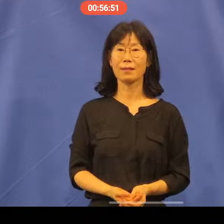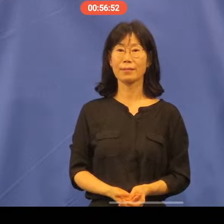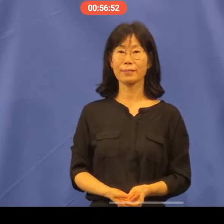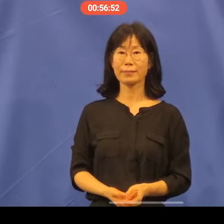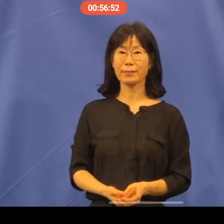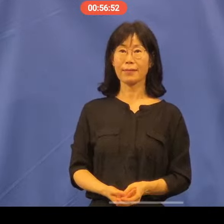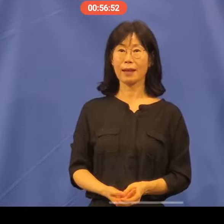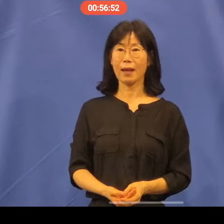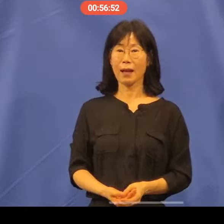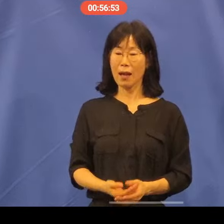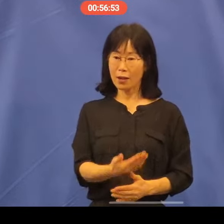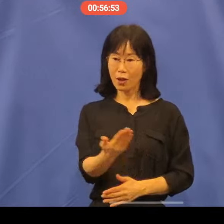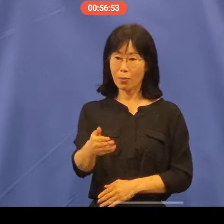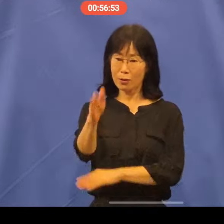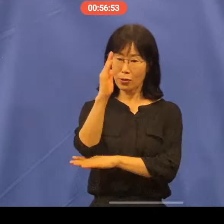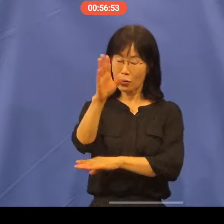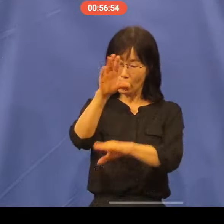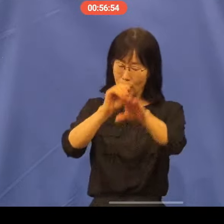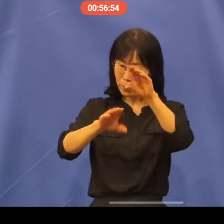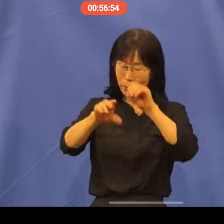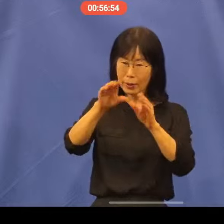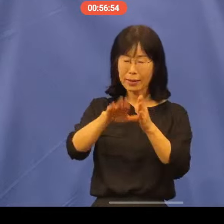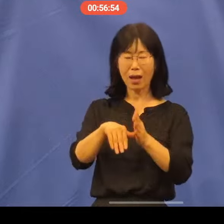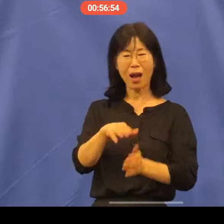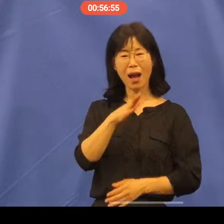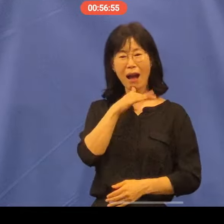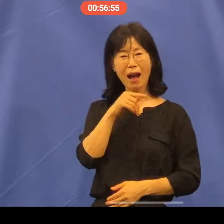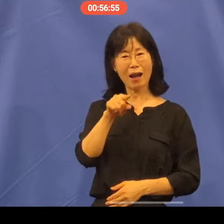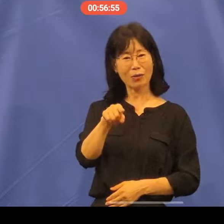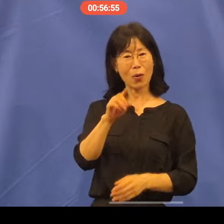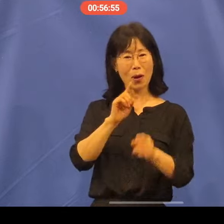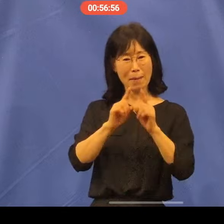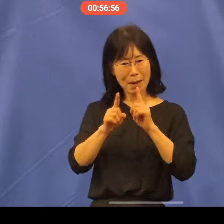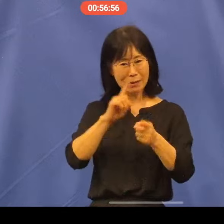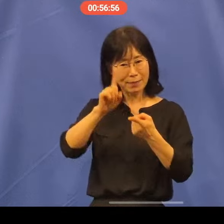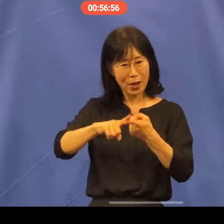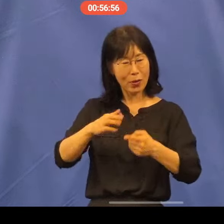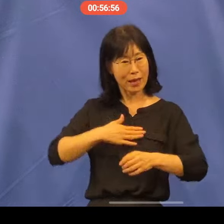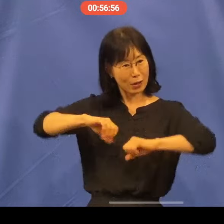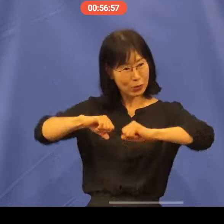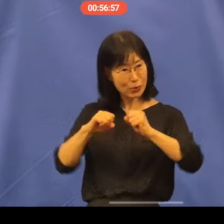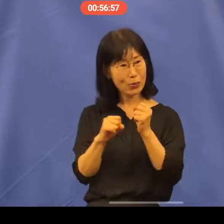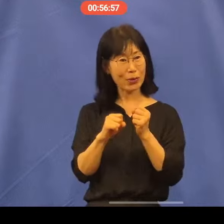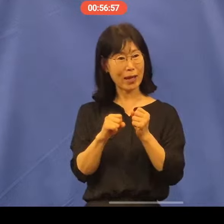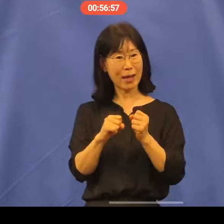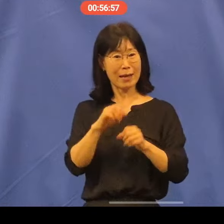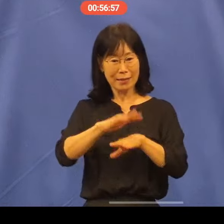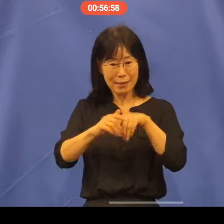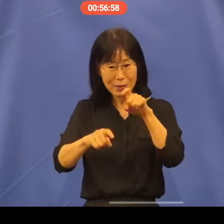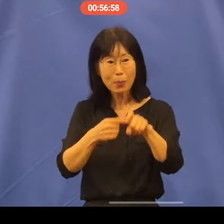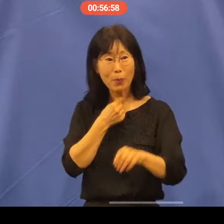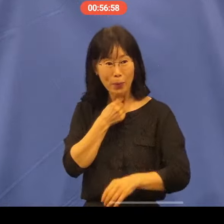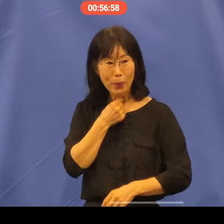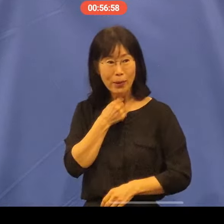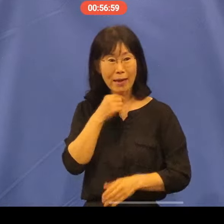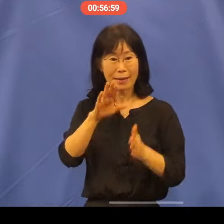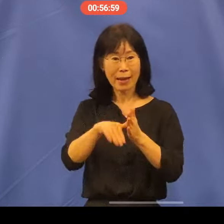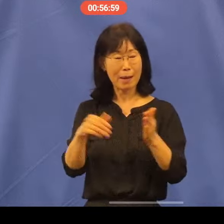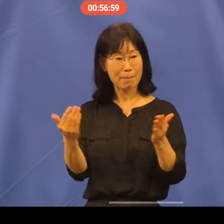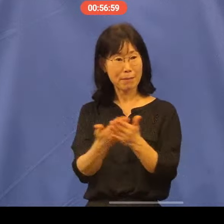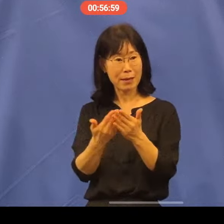오늘도 여러분 말씀을 들으면 저 말씀 내가 적응해 봐야지, 그대로 해봐야지, 이런 분들은 믿음이요 점프를 해요.